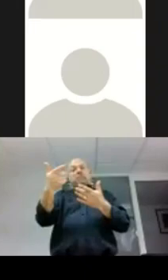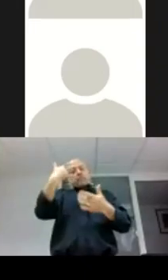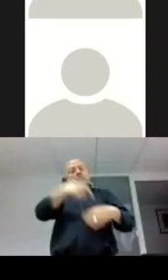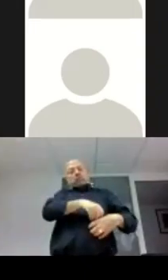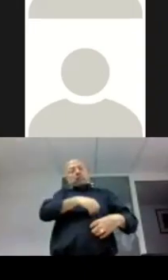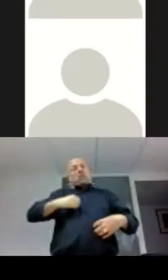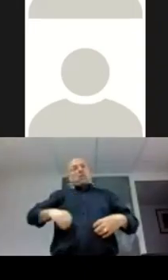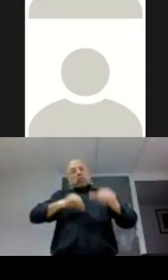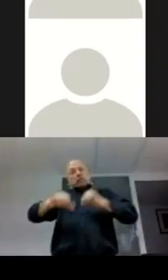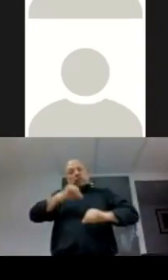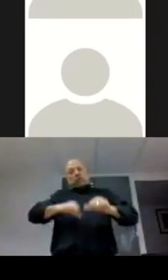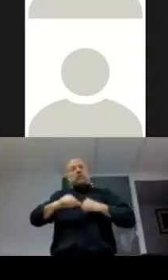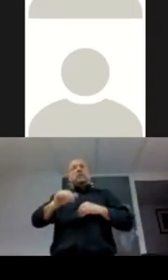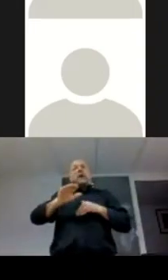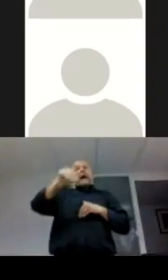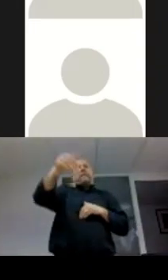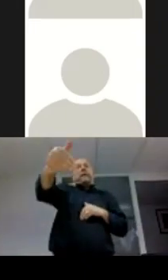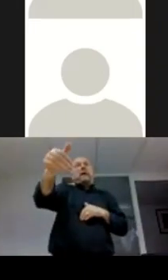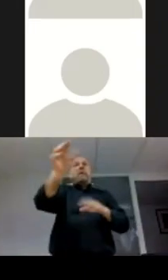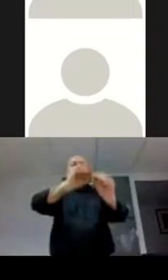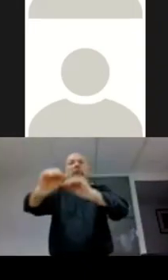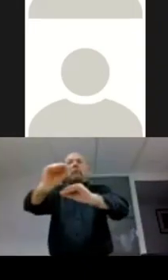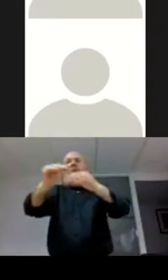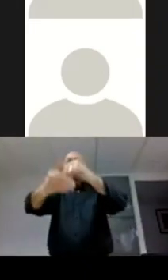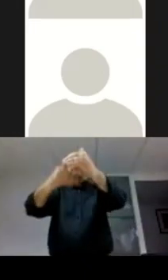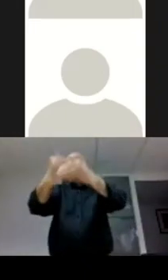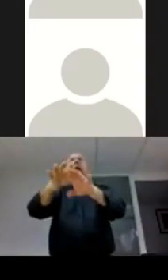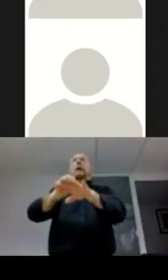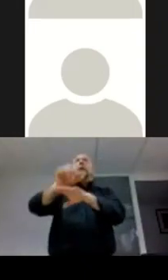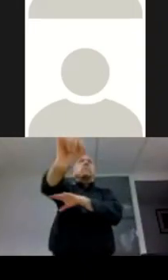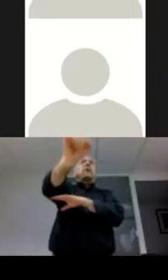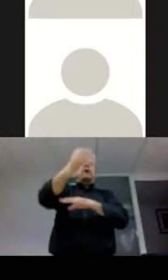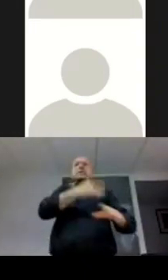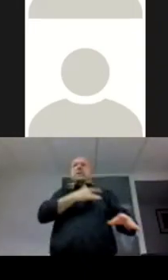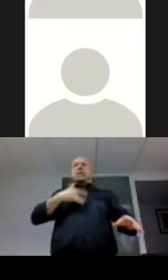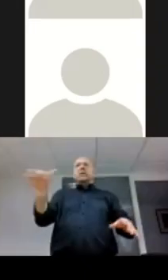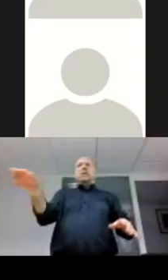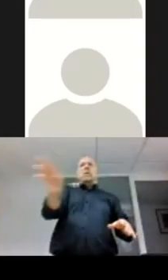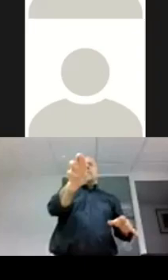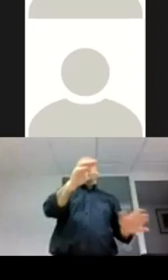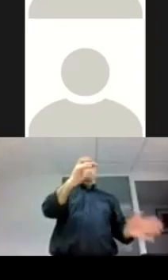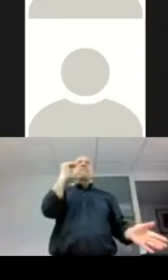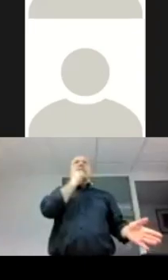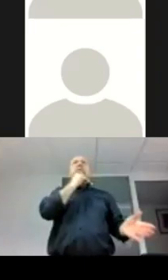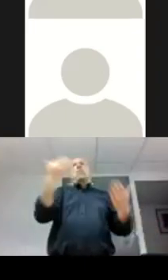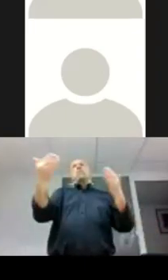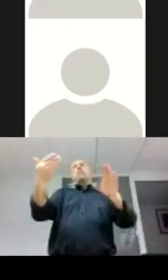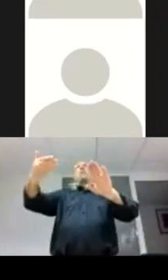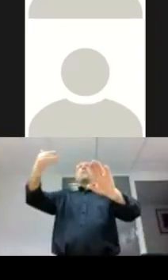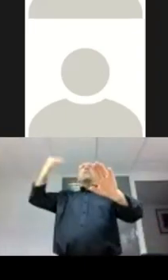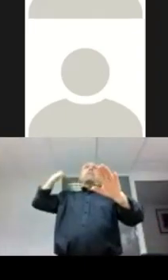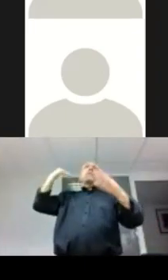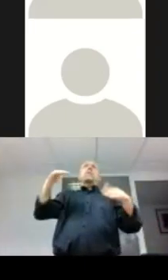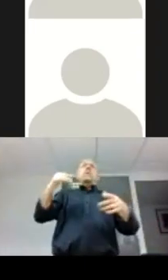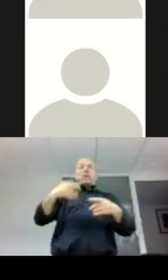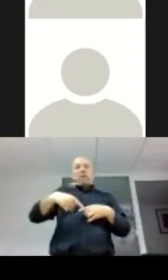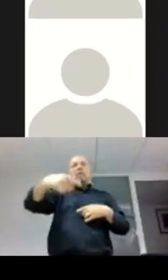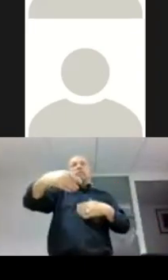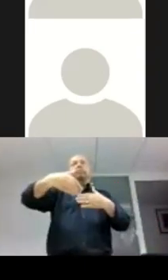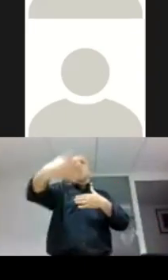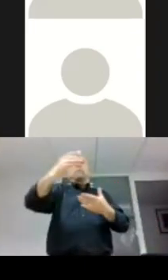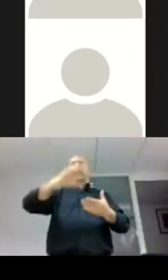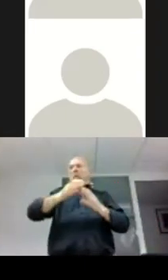charge de la chirurgie du côlon. Et c'est tout un ensemble de mesures qui vous permet de récupérer mieux